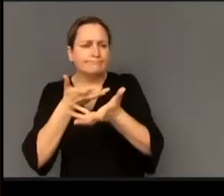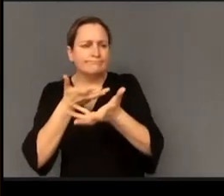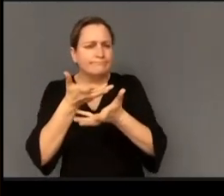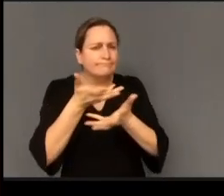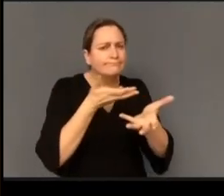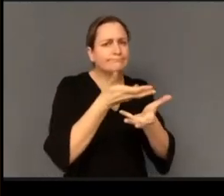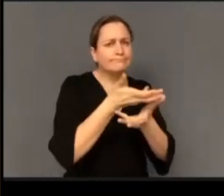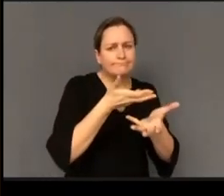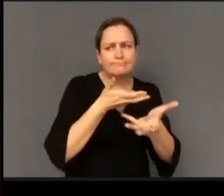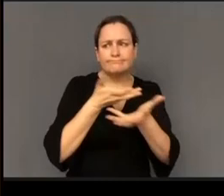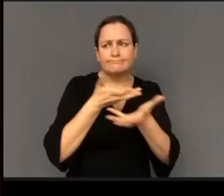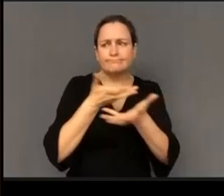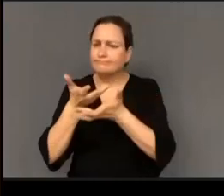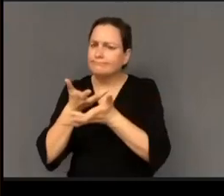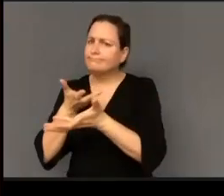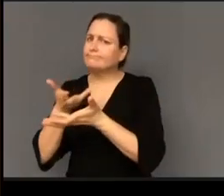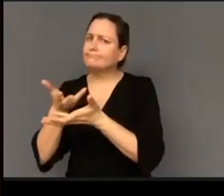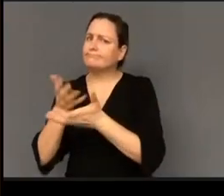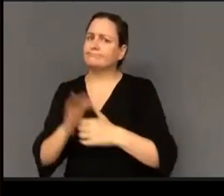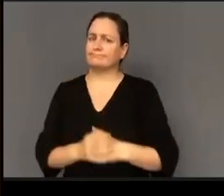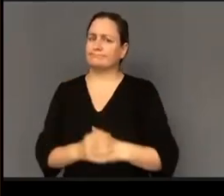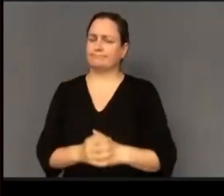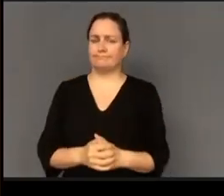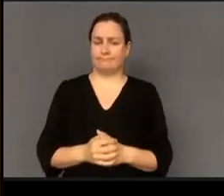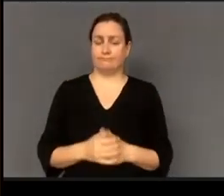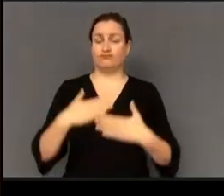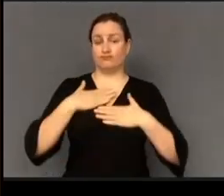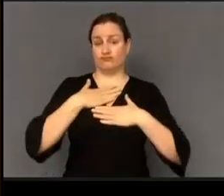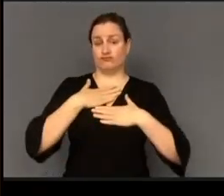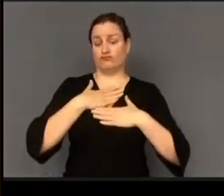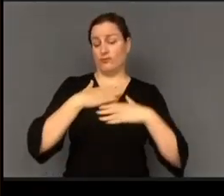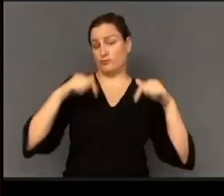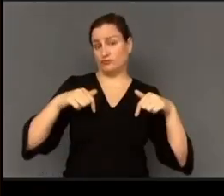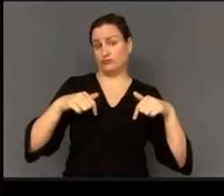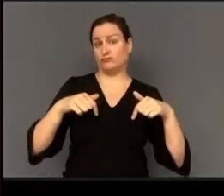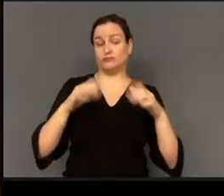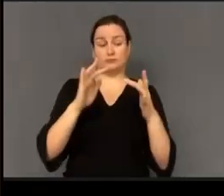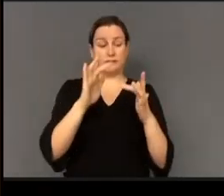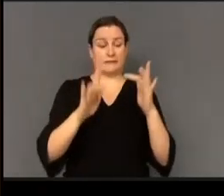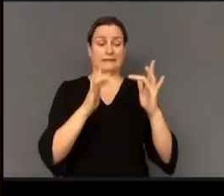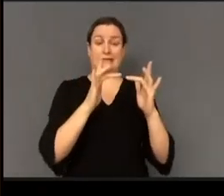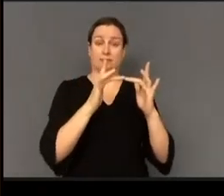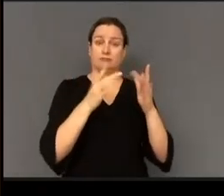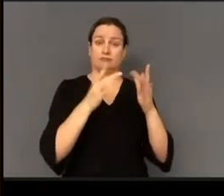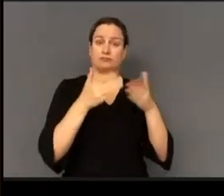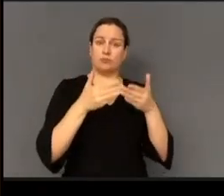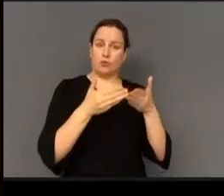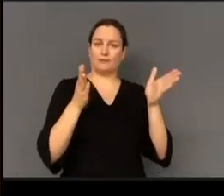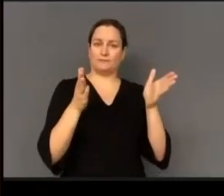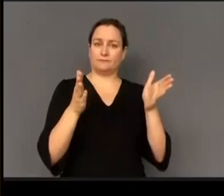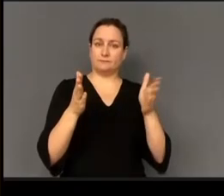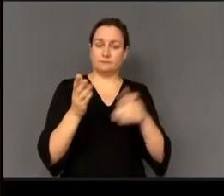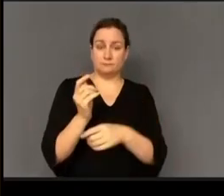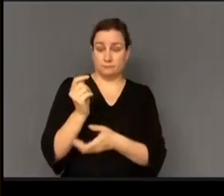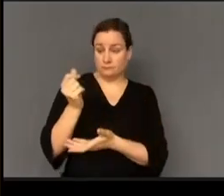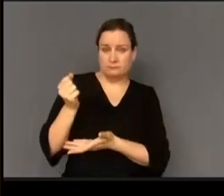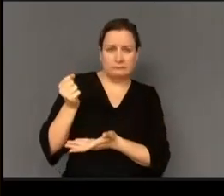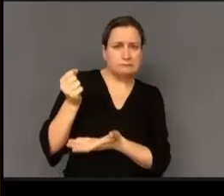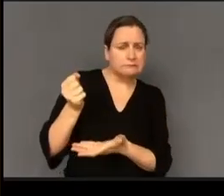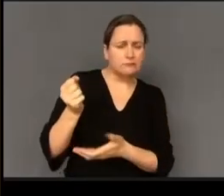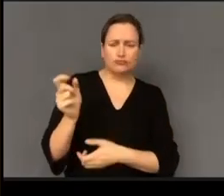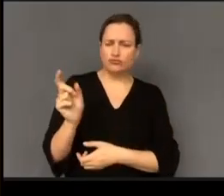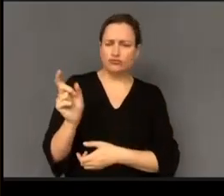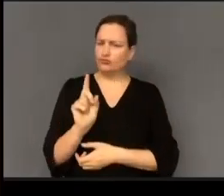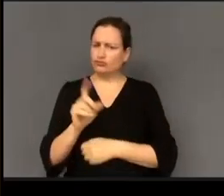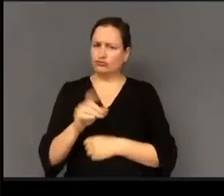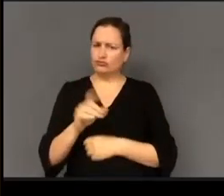あデータ流通dftを促進し引き続き人類の